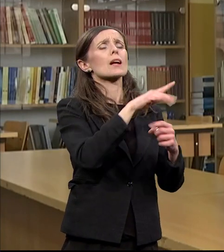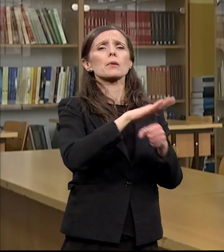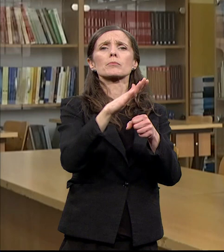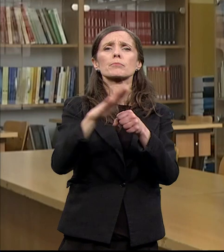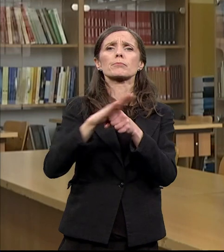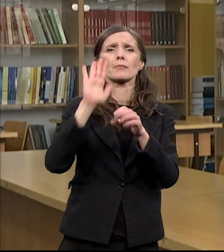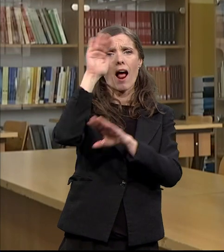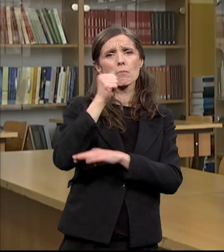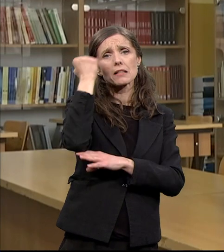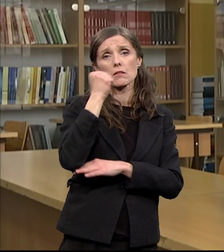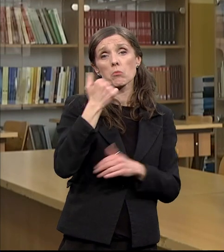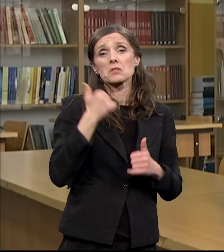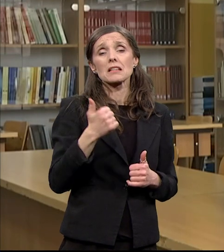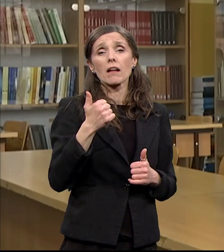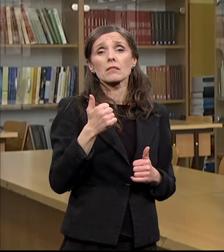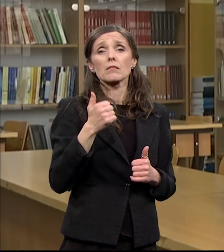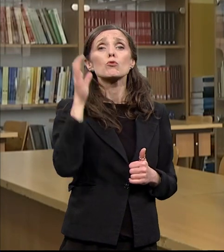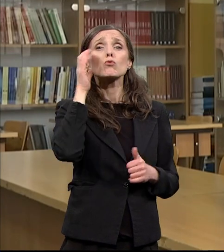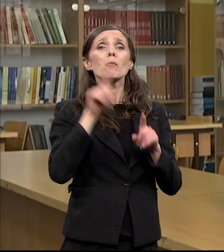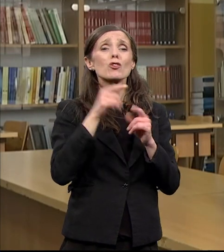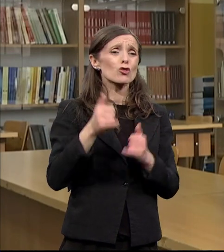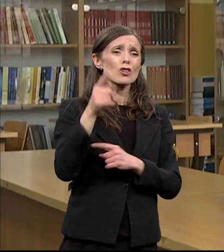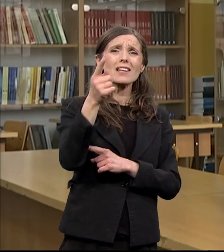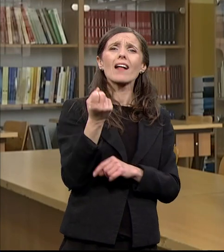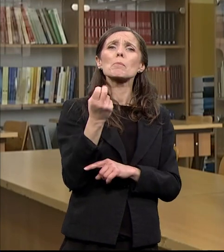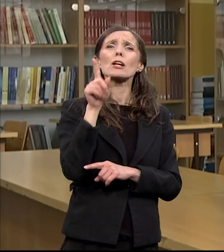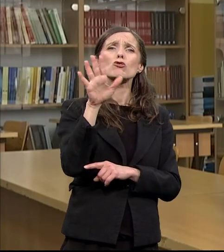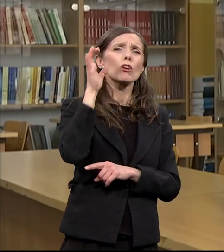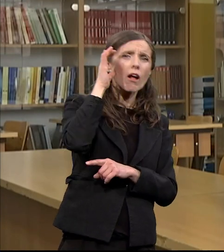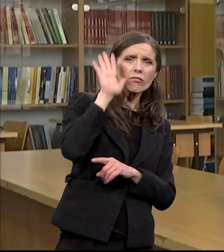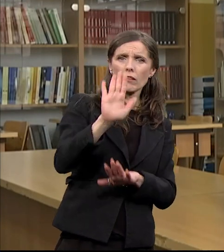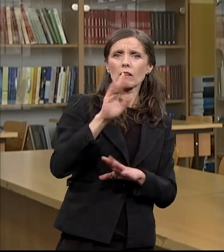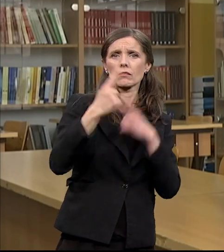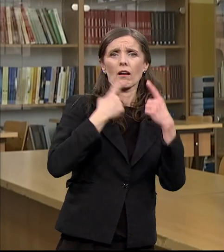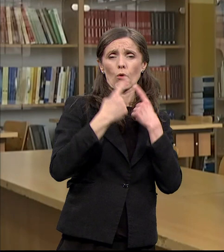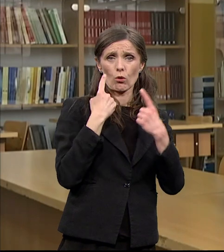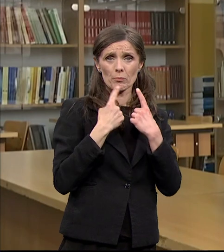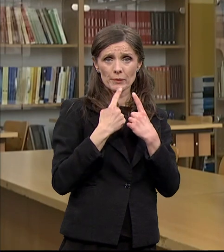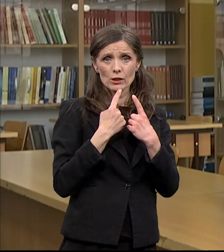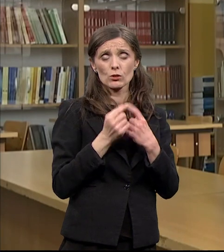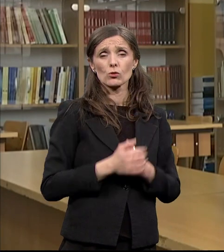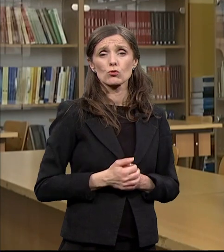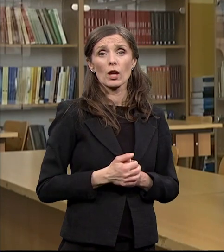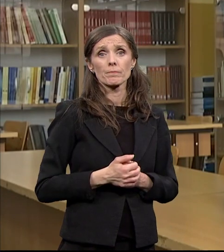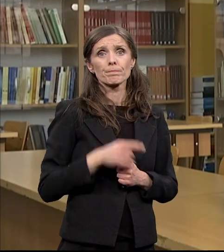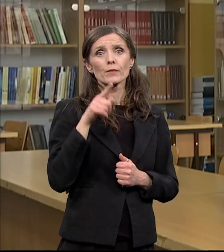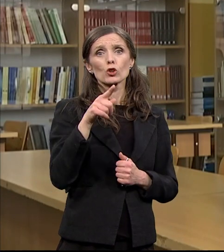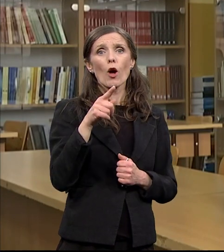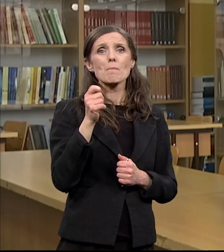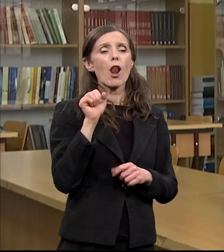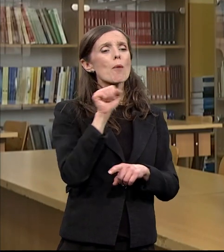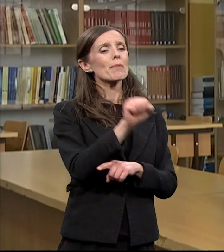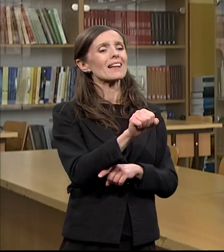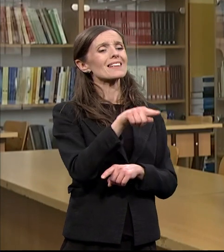To danas čujemo i od strane prištinskih čelnika. I to je jedna vrsta pritiska na lokalno